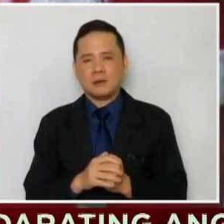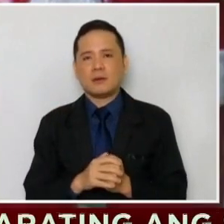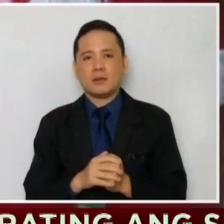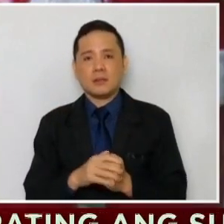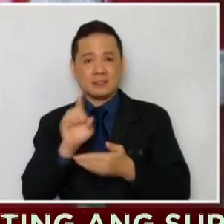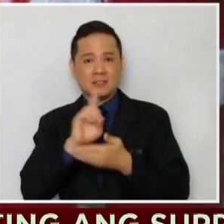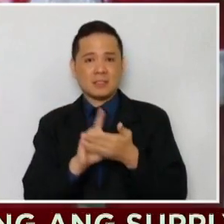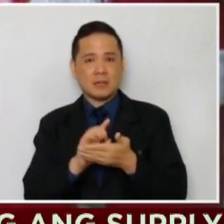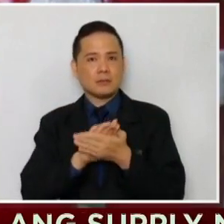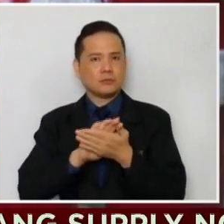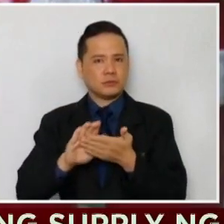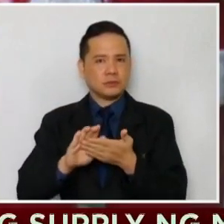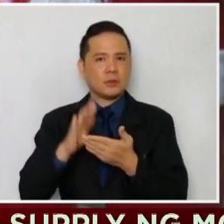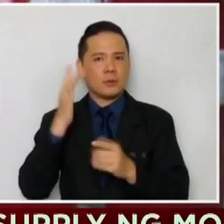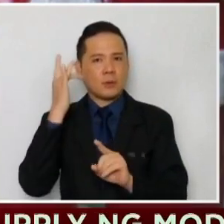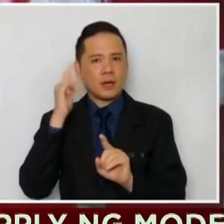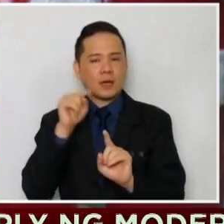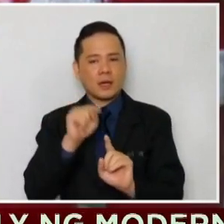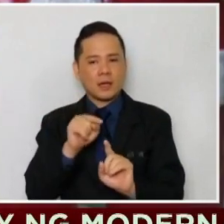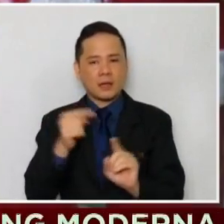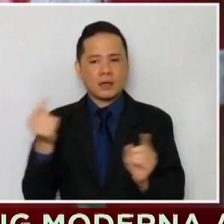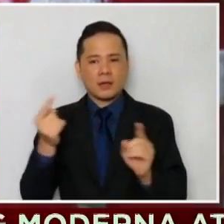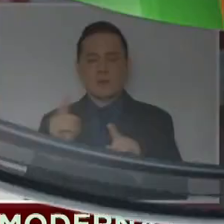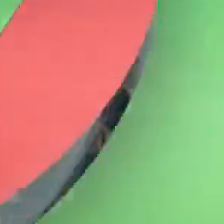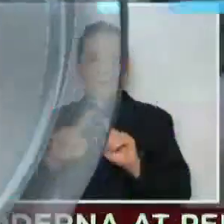disenyo dahil tatak ang ono.